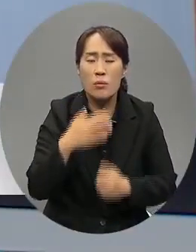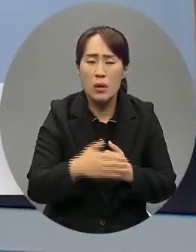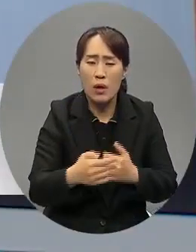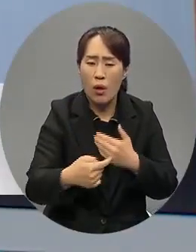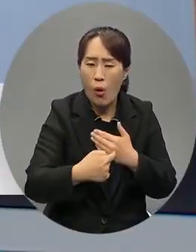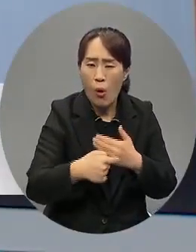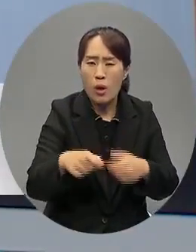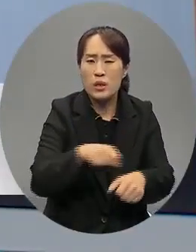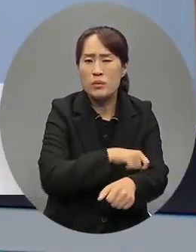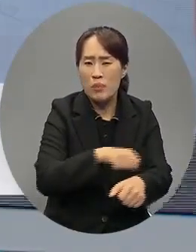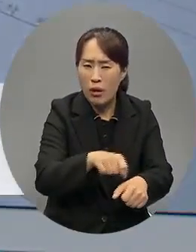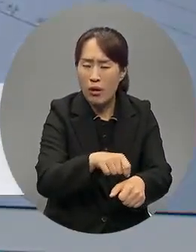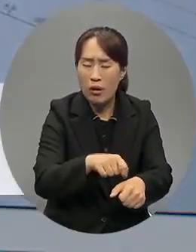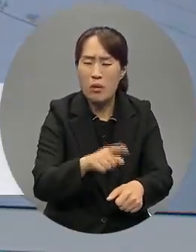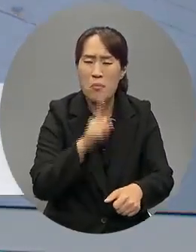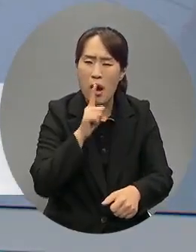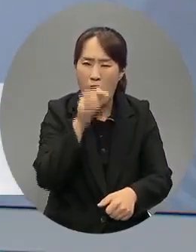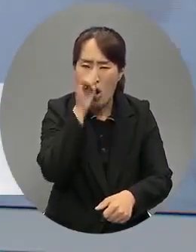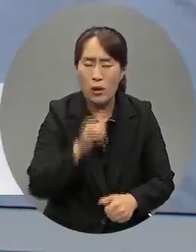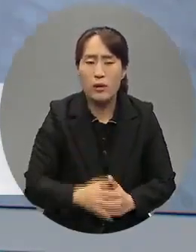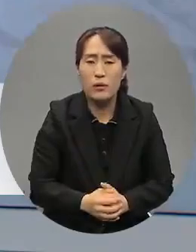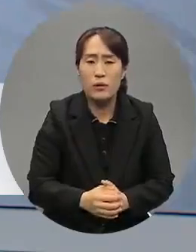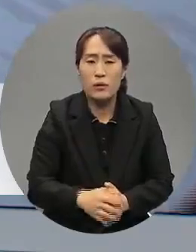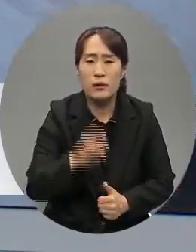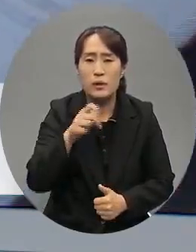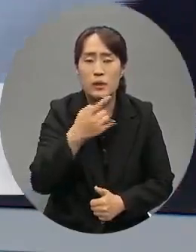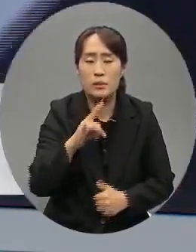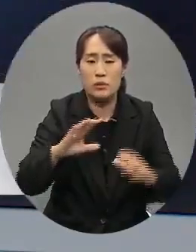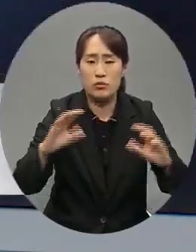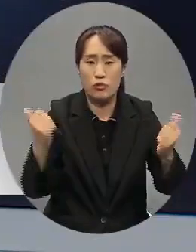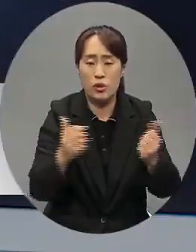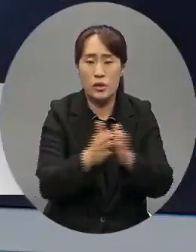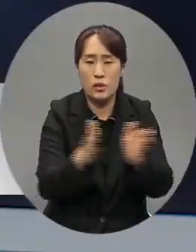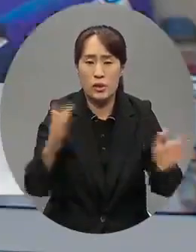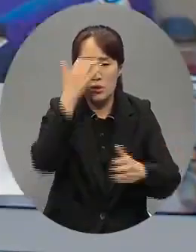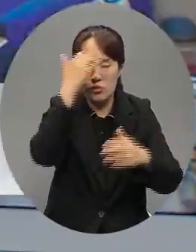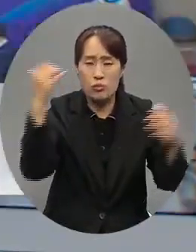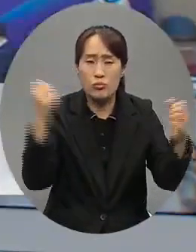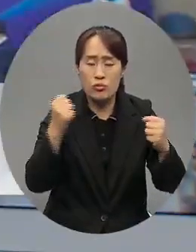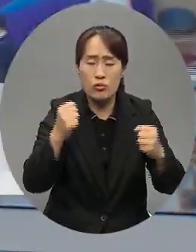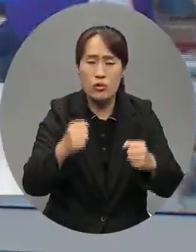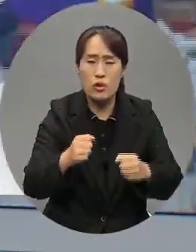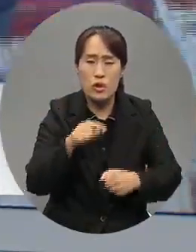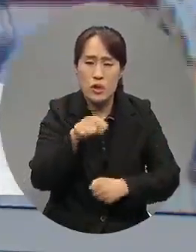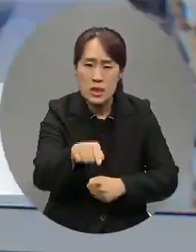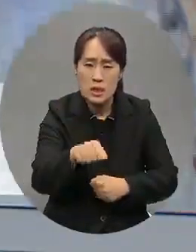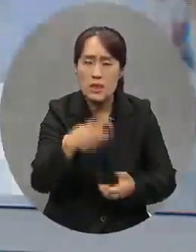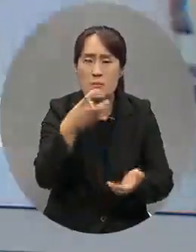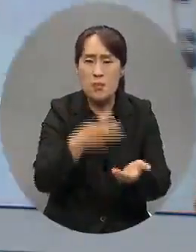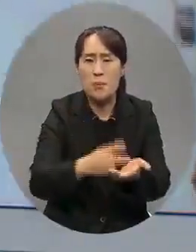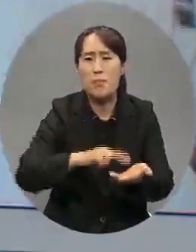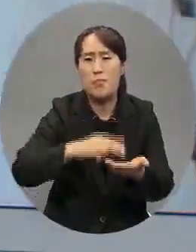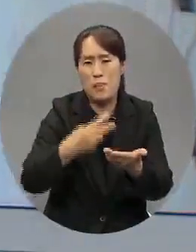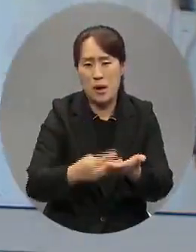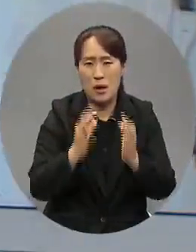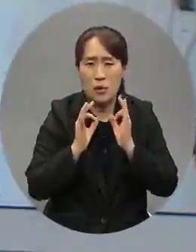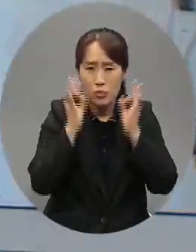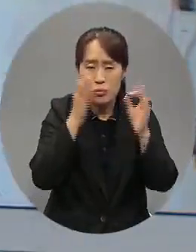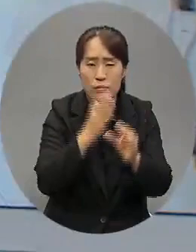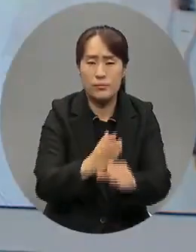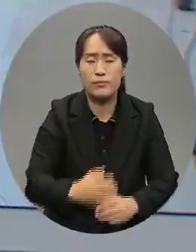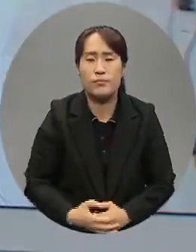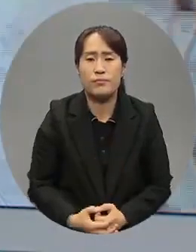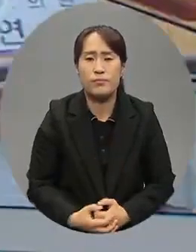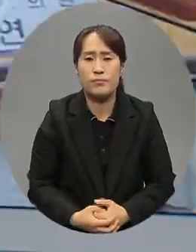무늬만 특별법이라는 비판을 받았지요. 22대 국회가 열리면서 충청북도는 바로 이 법률안 개정에 나섰습니다.